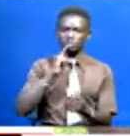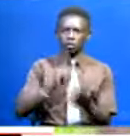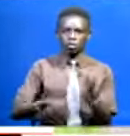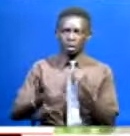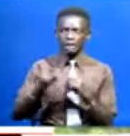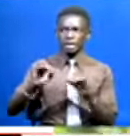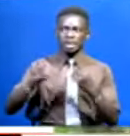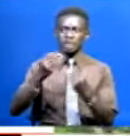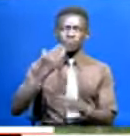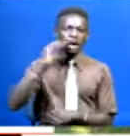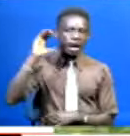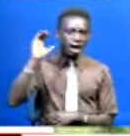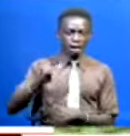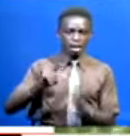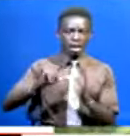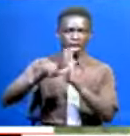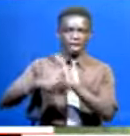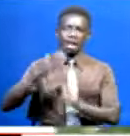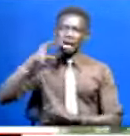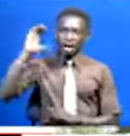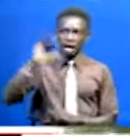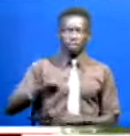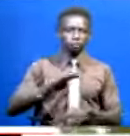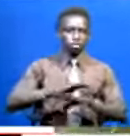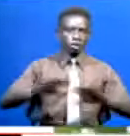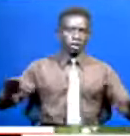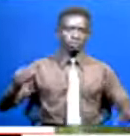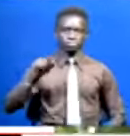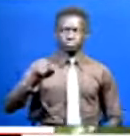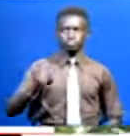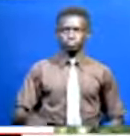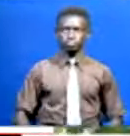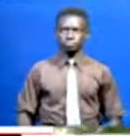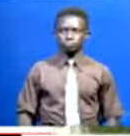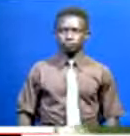on the property. Ruth Huamboi for Lunchtime News.